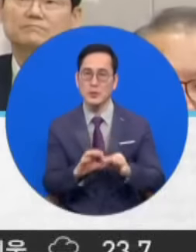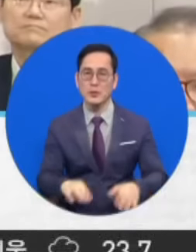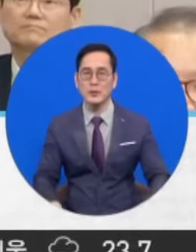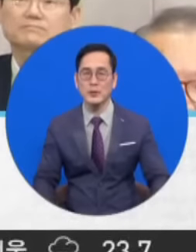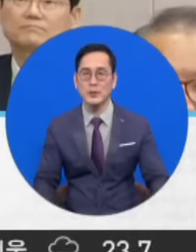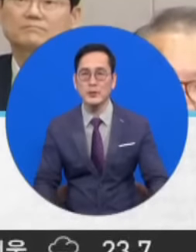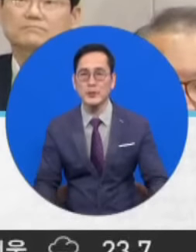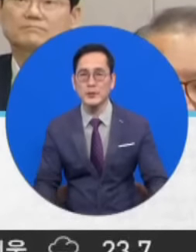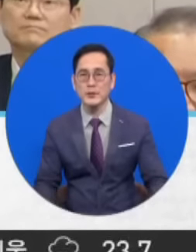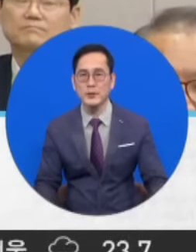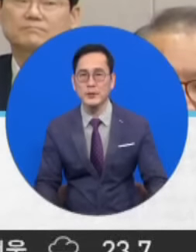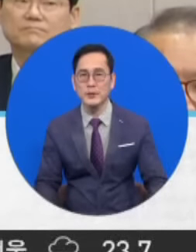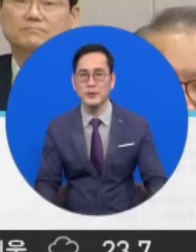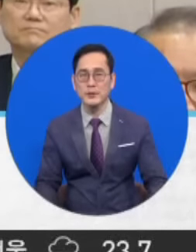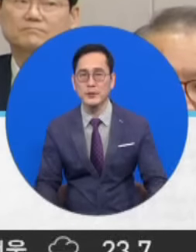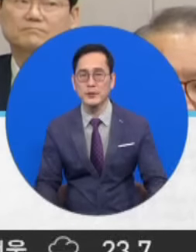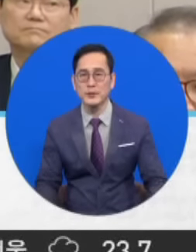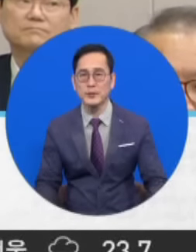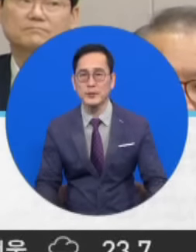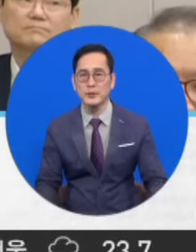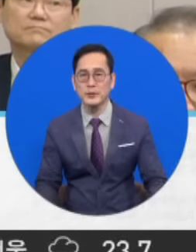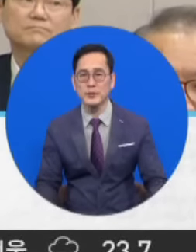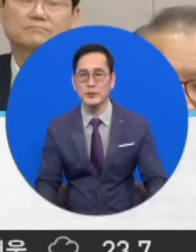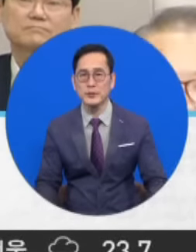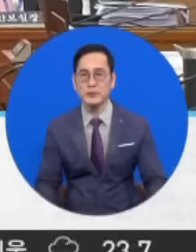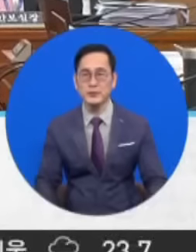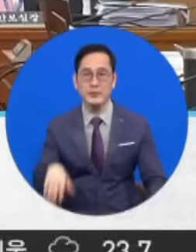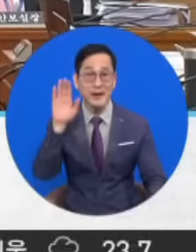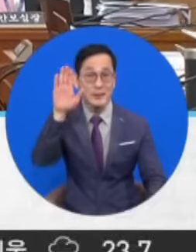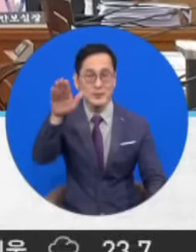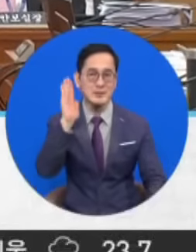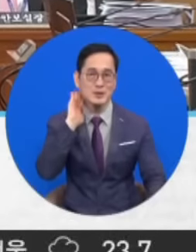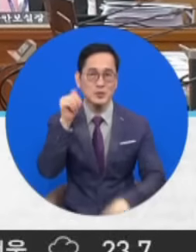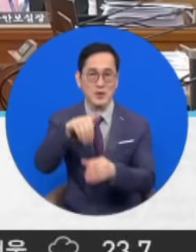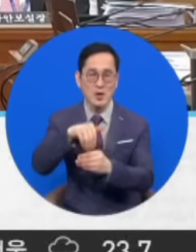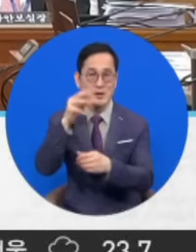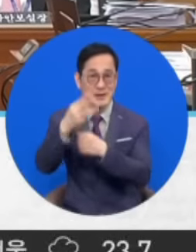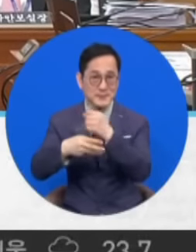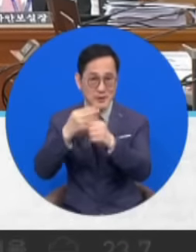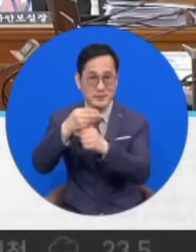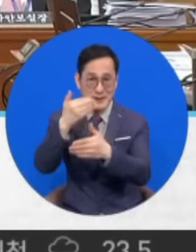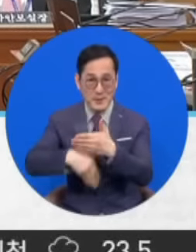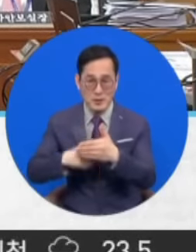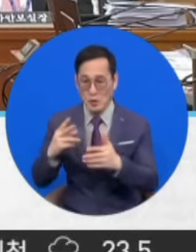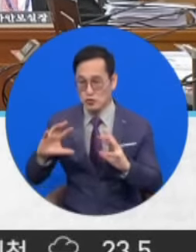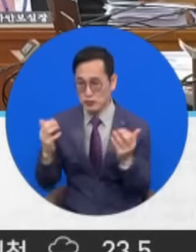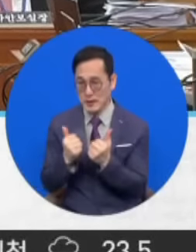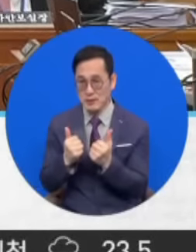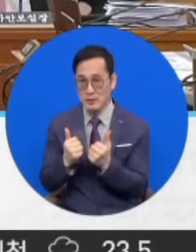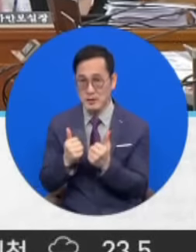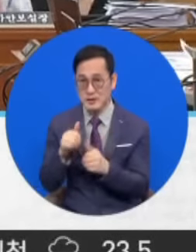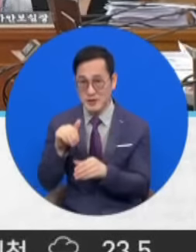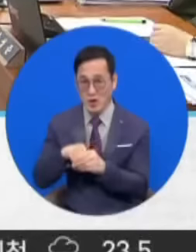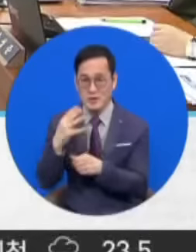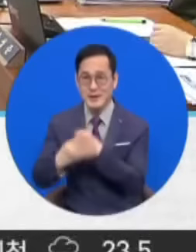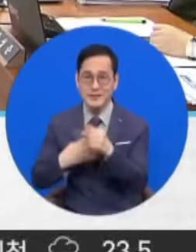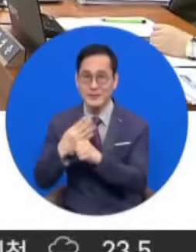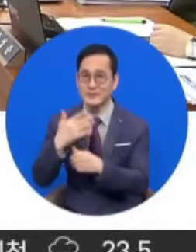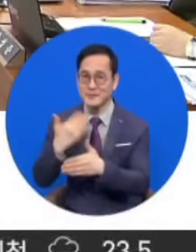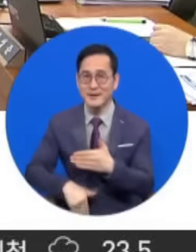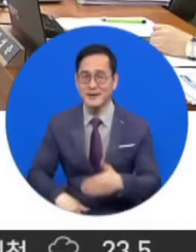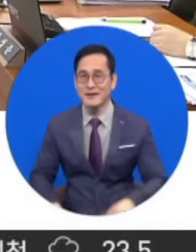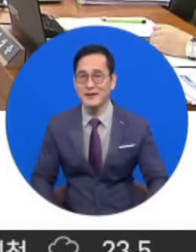그러면 사실 이제 대선까지도 뭐 한 3년 남았잖아요. 그다음에 국회의원 선거도 오래 남아 예. 많이 남아 있단 말이에요.